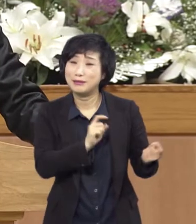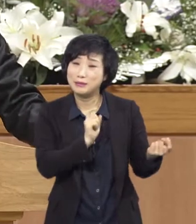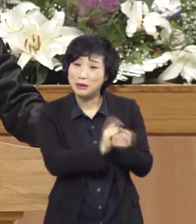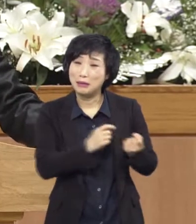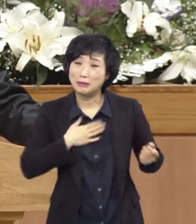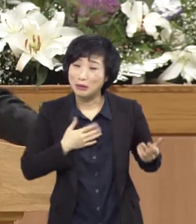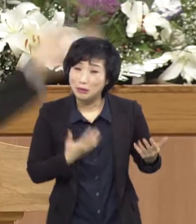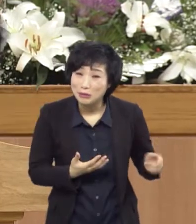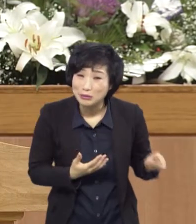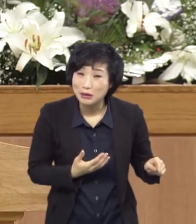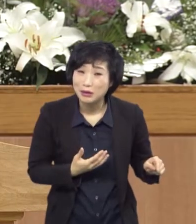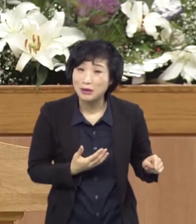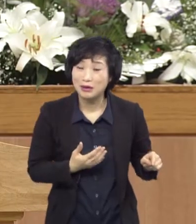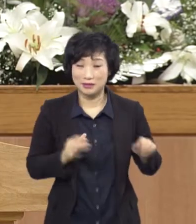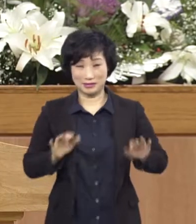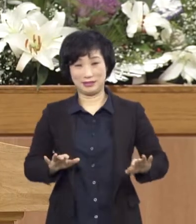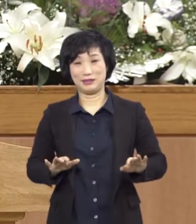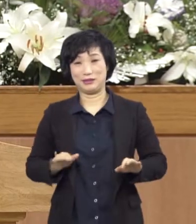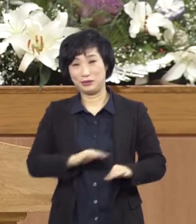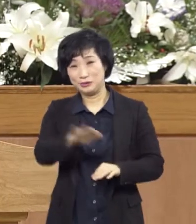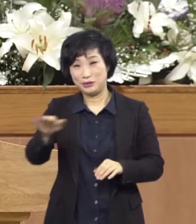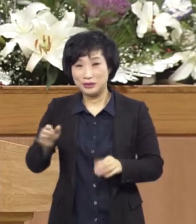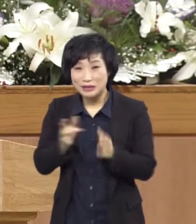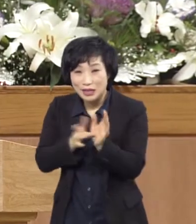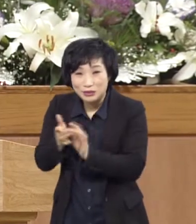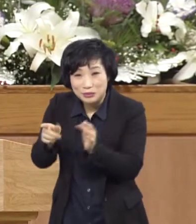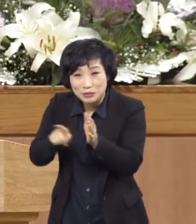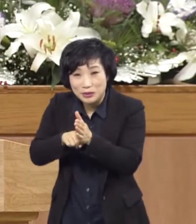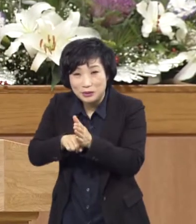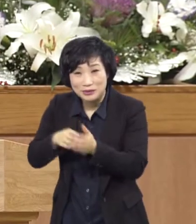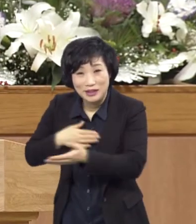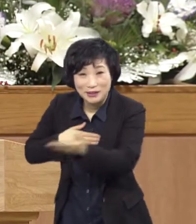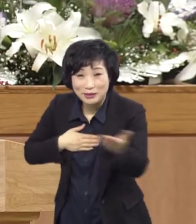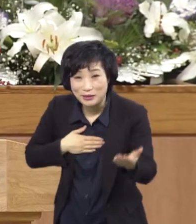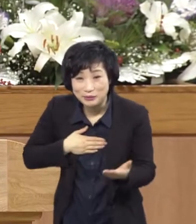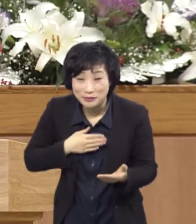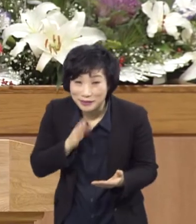텐데 어쩌다 우리는 예수 믿고 이 자리에 왔소.